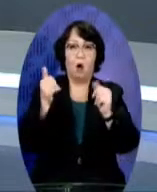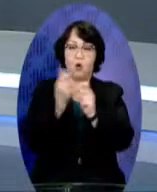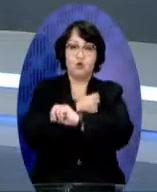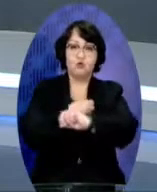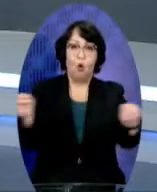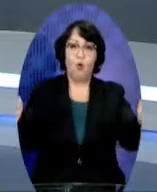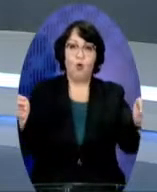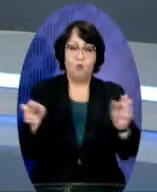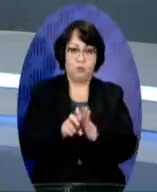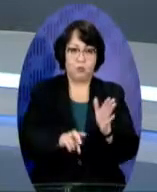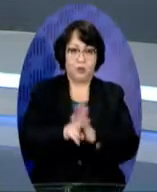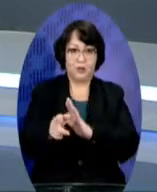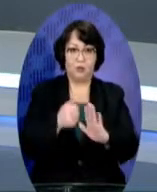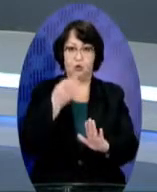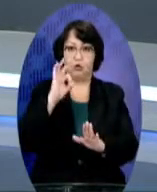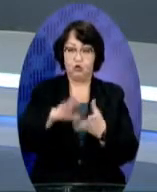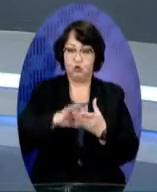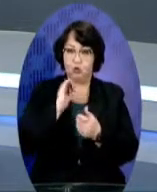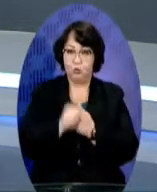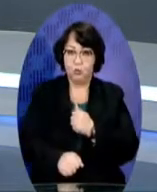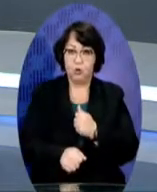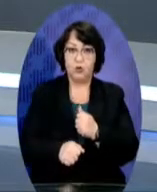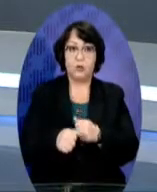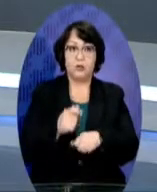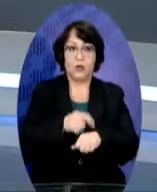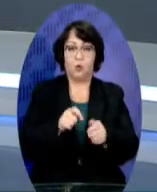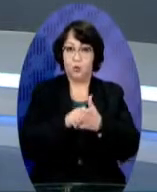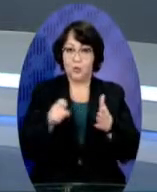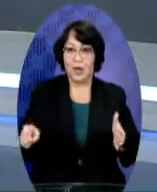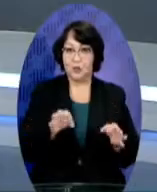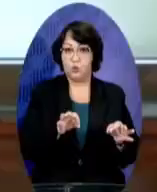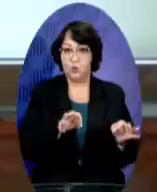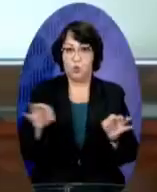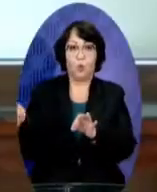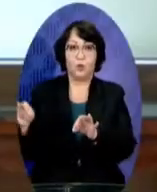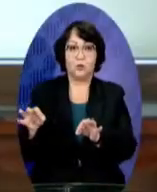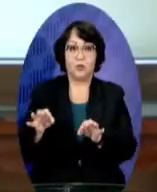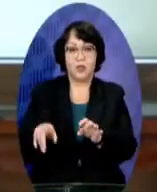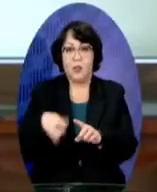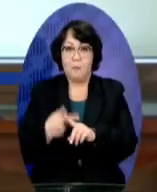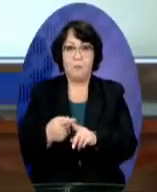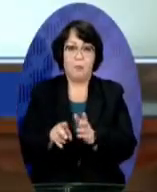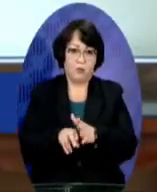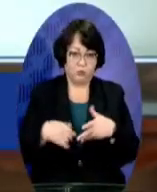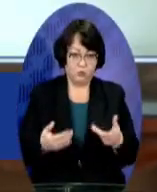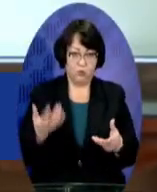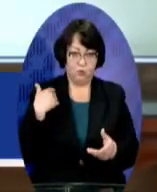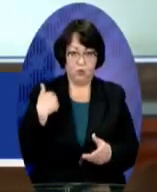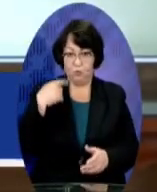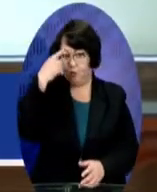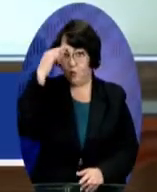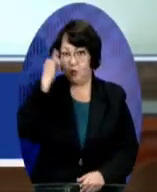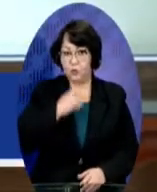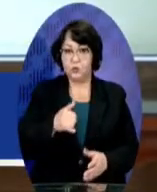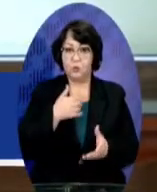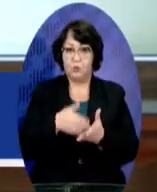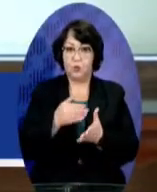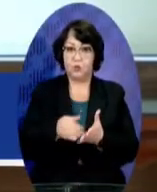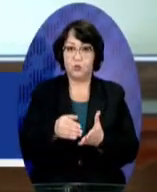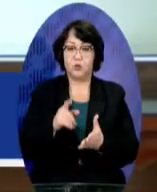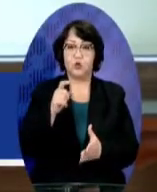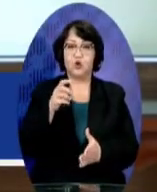багдуулах хугацааг хуульд сунгаж өгсөн байгаа маа. Өмнө нь дотоодод борлуулсан буюу үйлдвэрлэсэн төмс